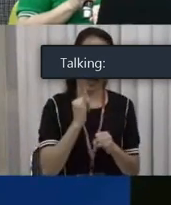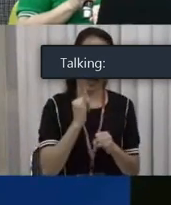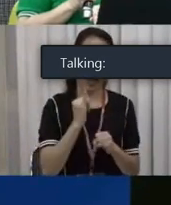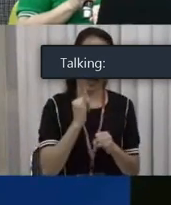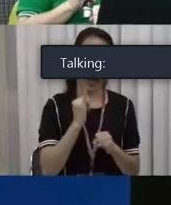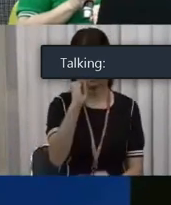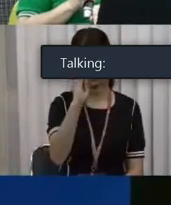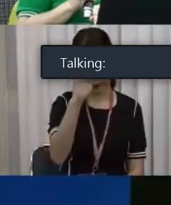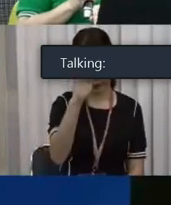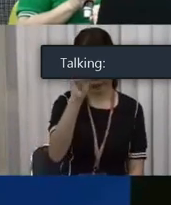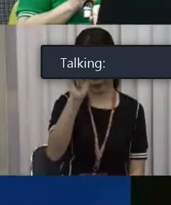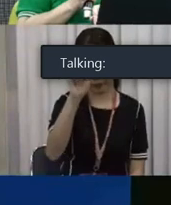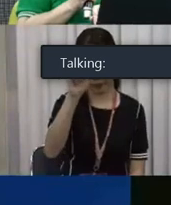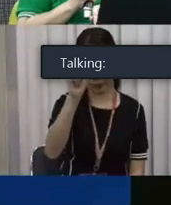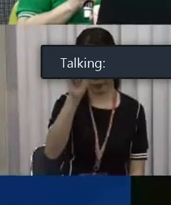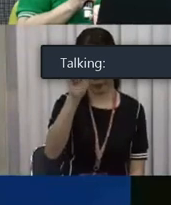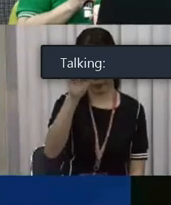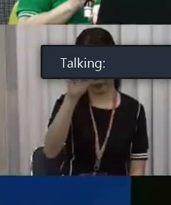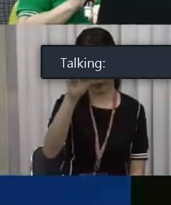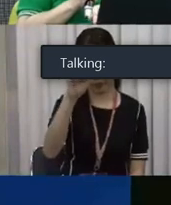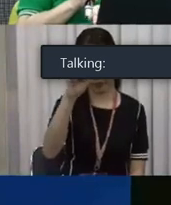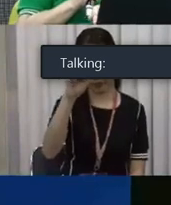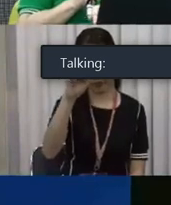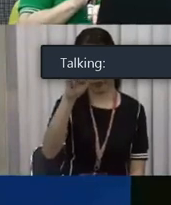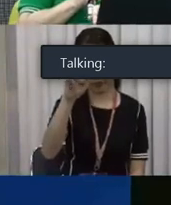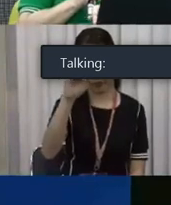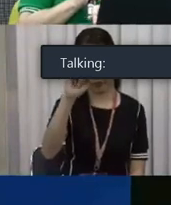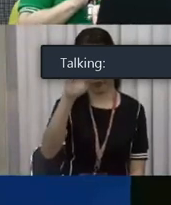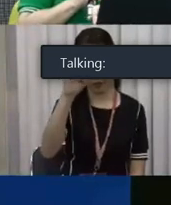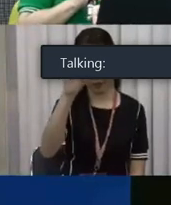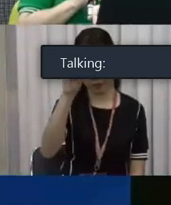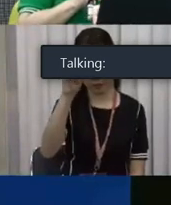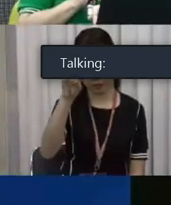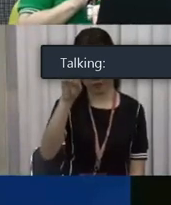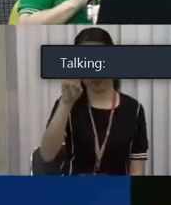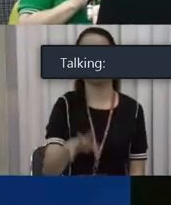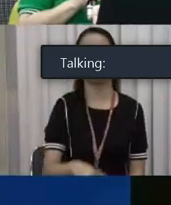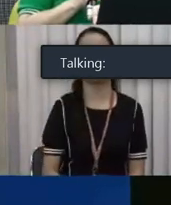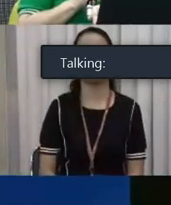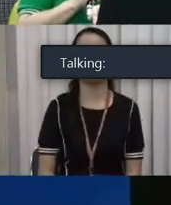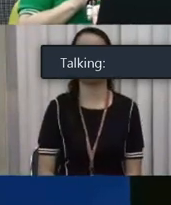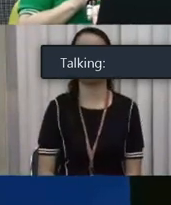during, or after sa interview, dapat na atay preparation nga himuon.